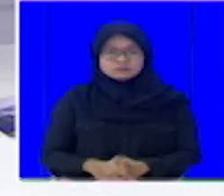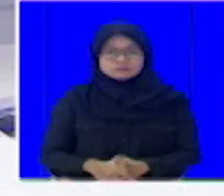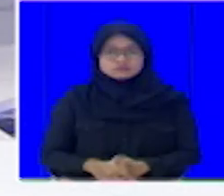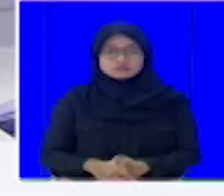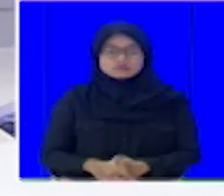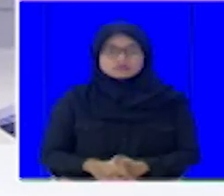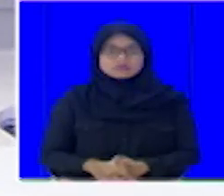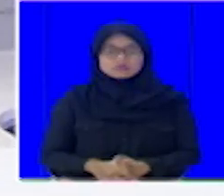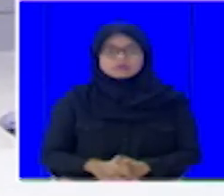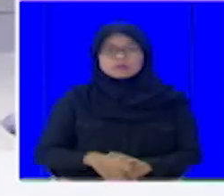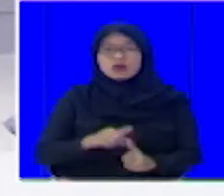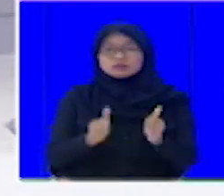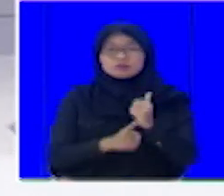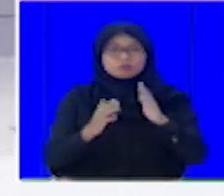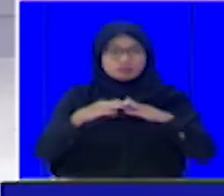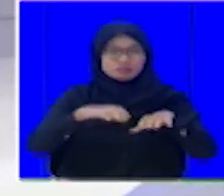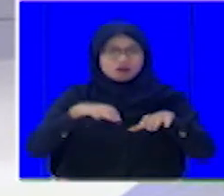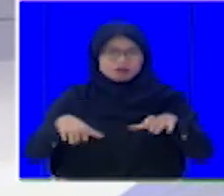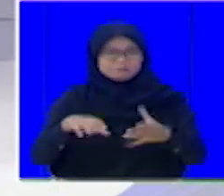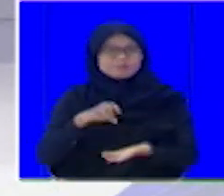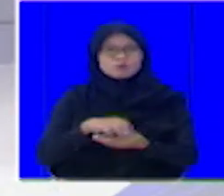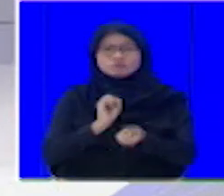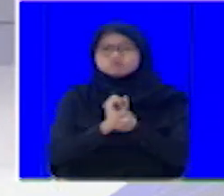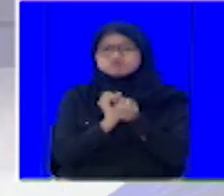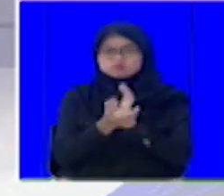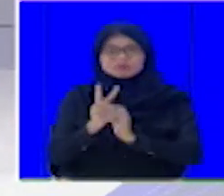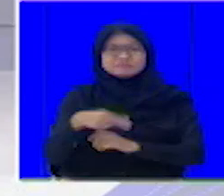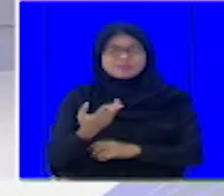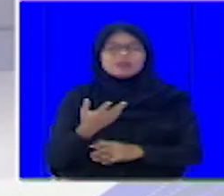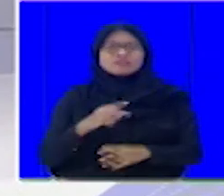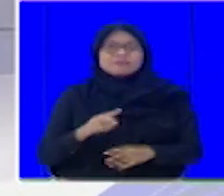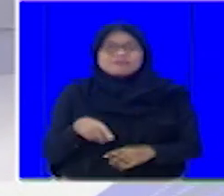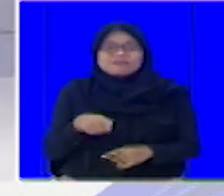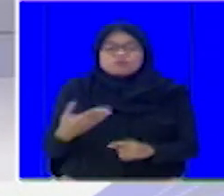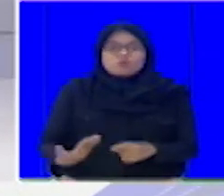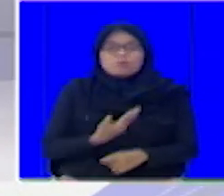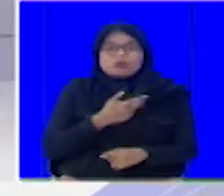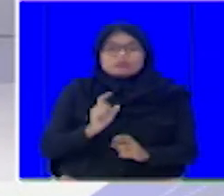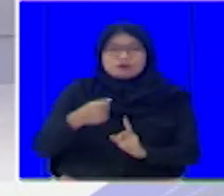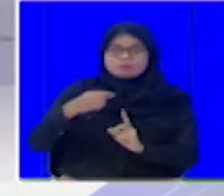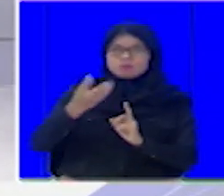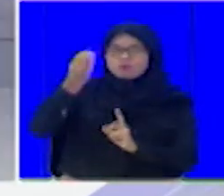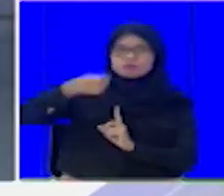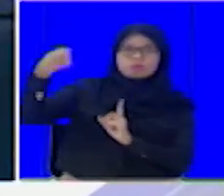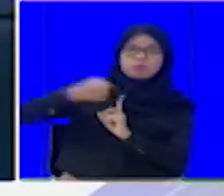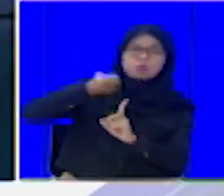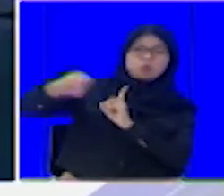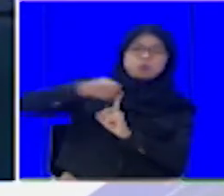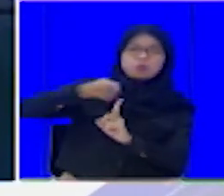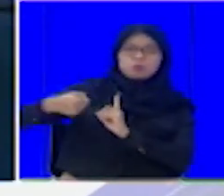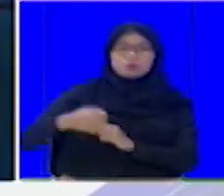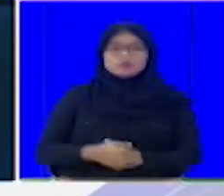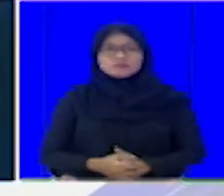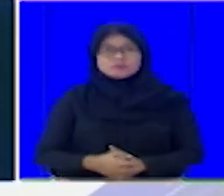Kita ke informasi lain pemirsa, seorang asisten rumah tangga di Surabaya, Jawa Timur diduga menjadi korban penganiayaan majikannya.